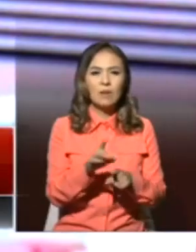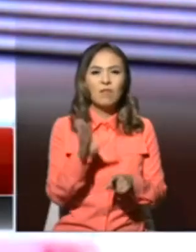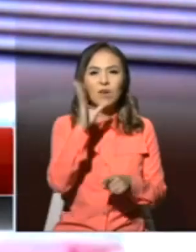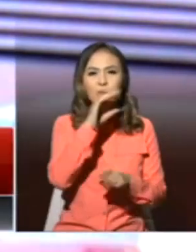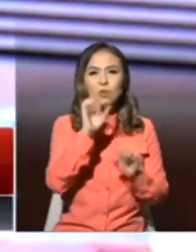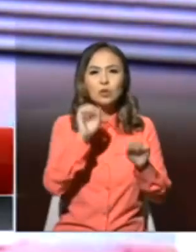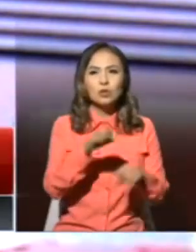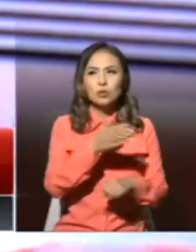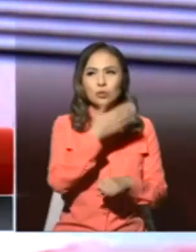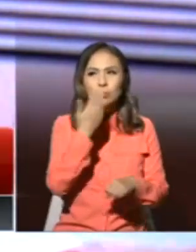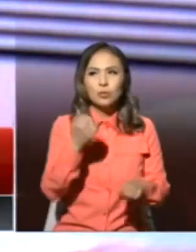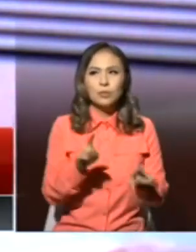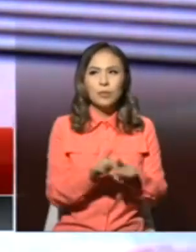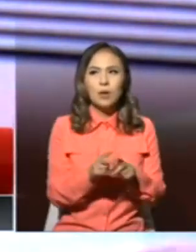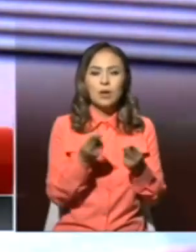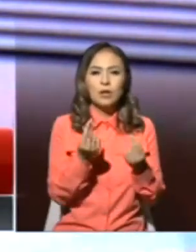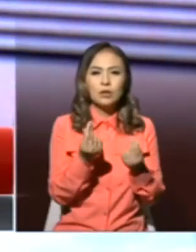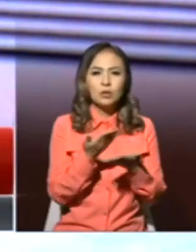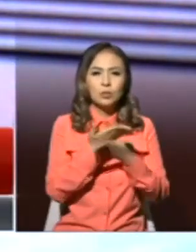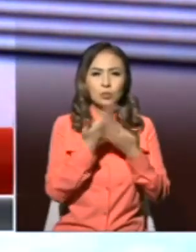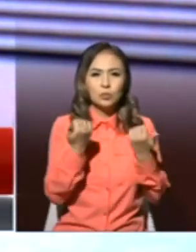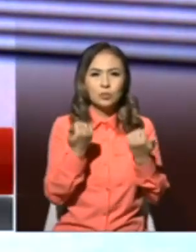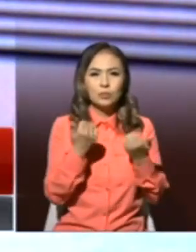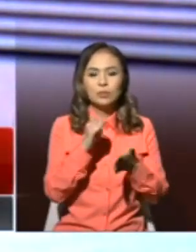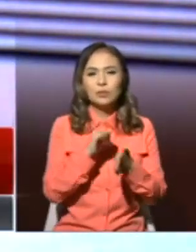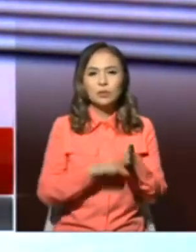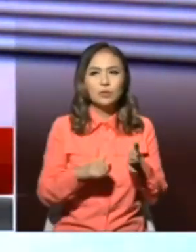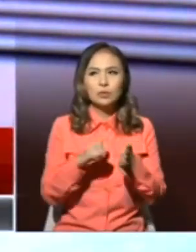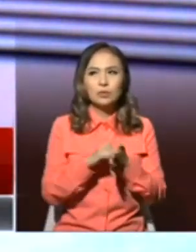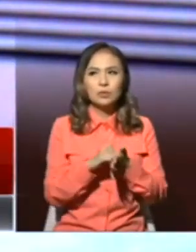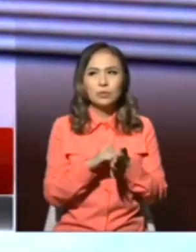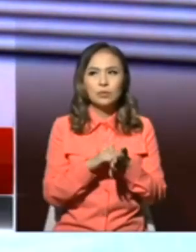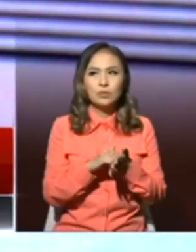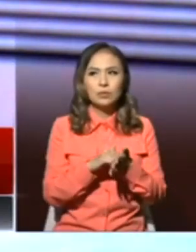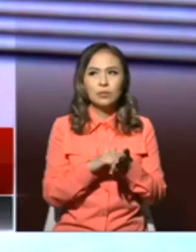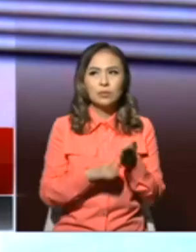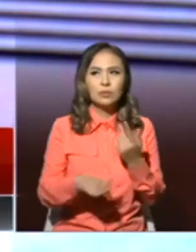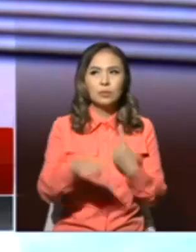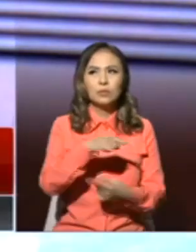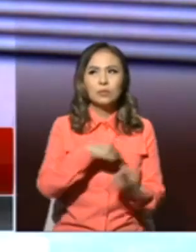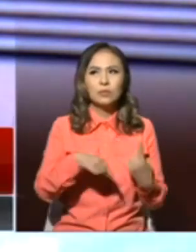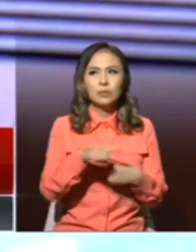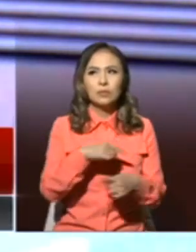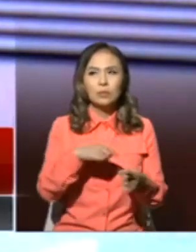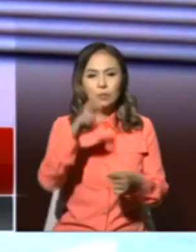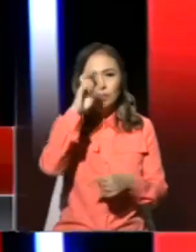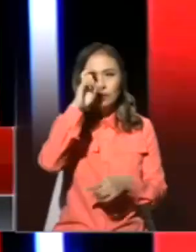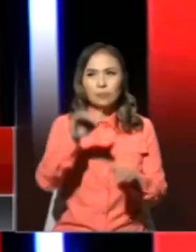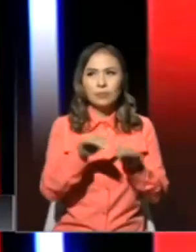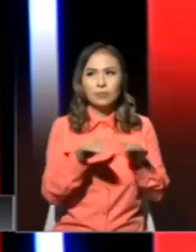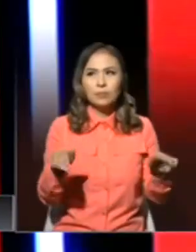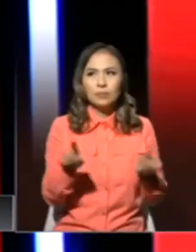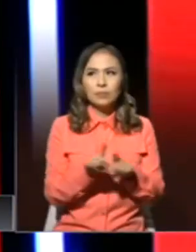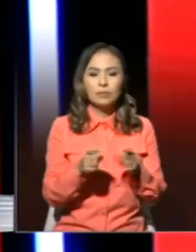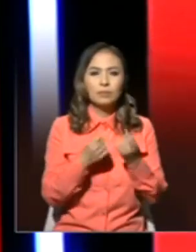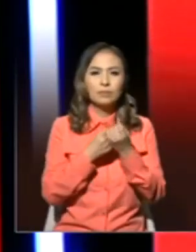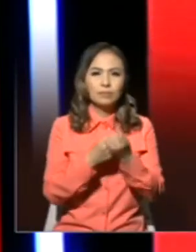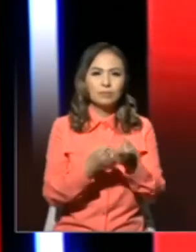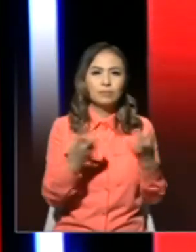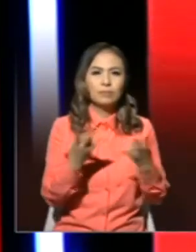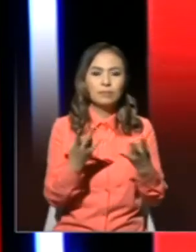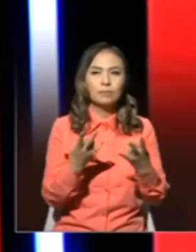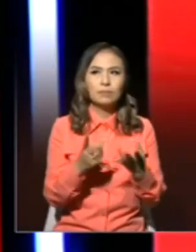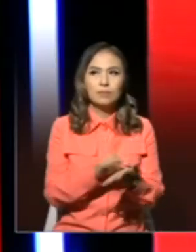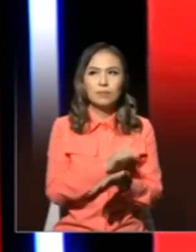жоқ. Жаңа айтып кеткен бағасы ақшалай себеп. Мысалы, ол жеке кәсіп. Айналып келген кезде мемлекеттік деңгейде бәрібір қолдау керек. Және